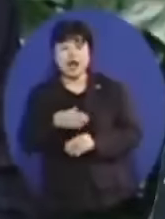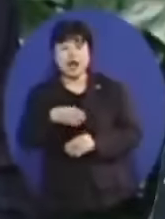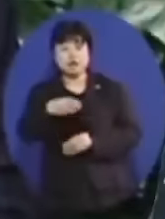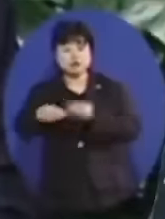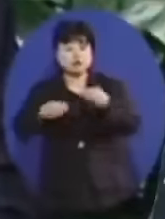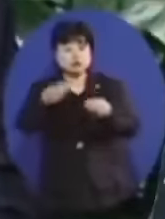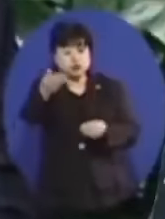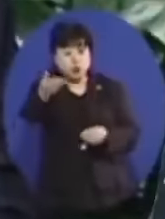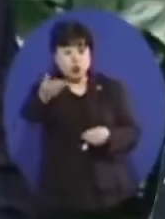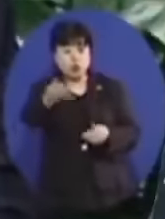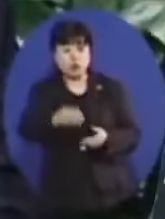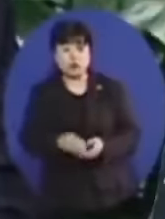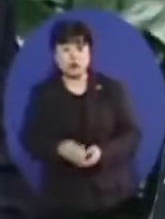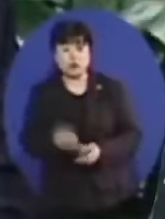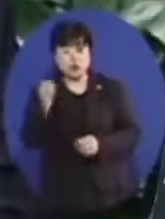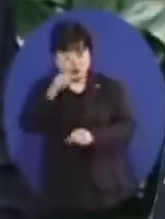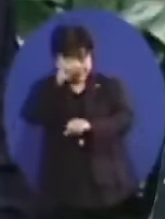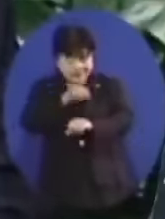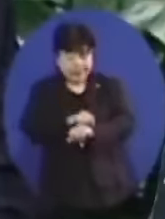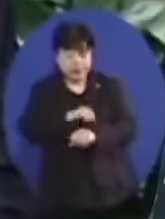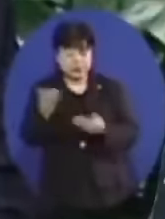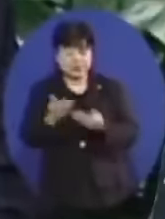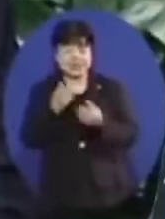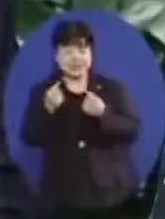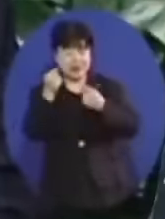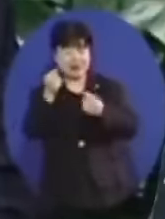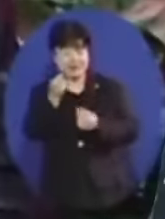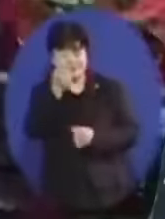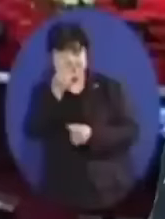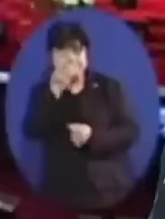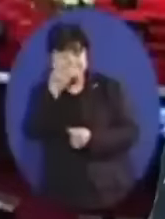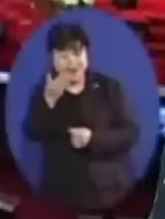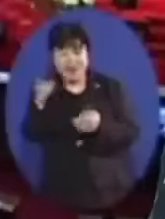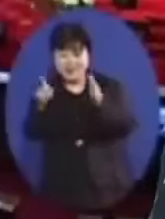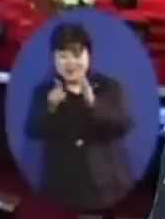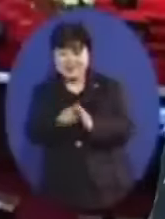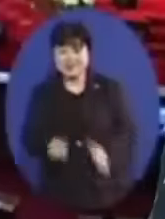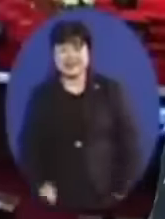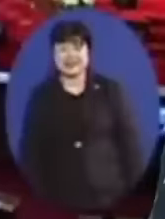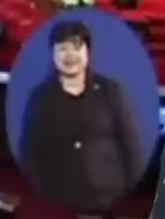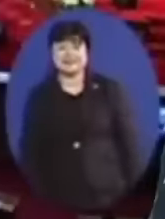되고 범사에 잘 되며 강건한 사람이 되어야 되는 것입니다.